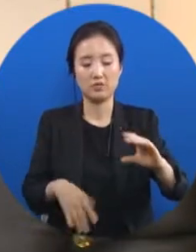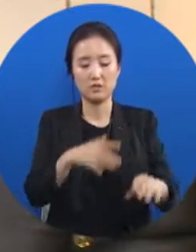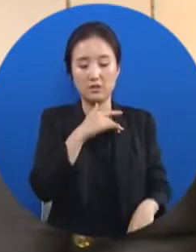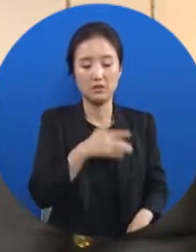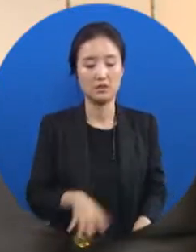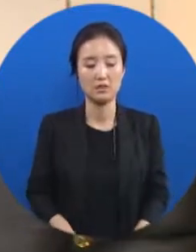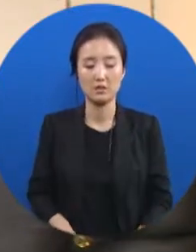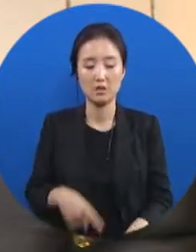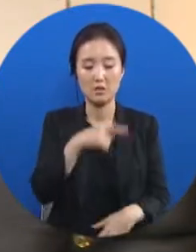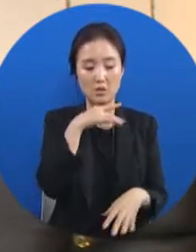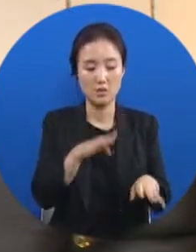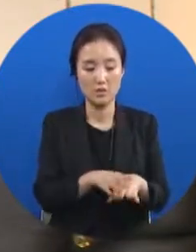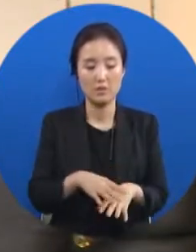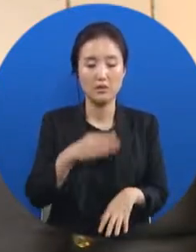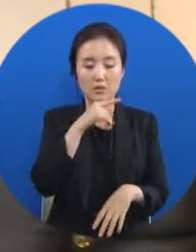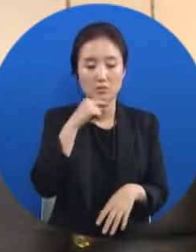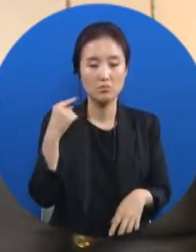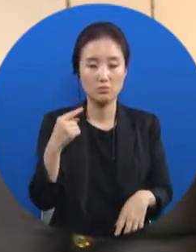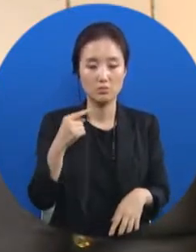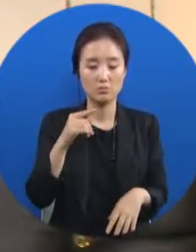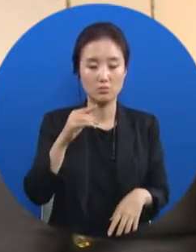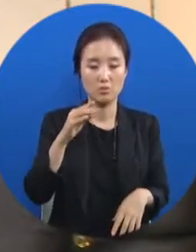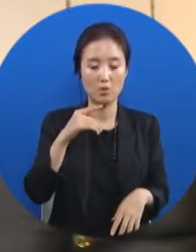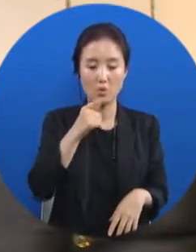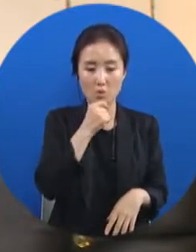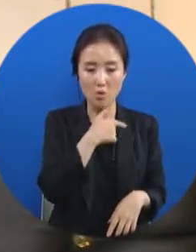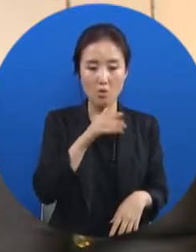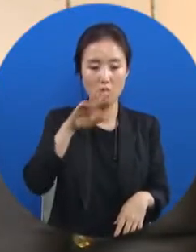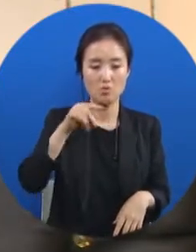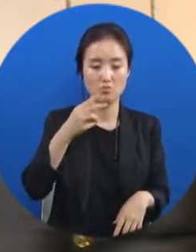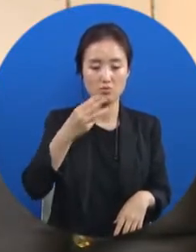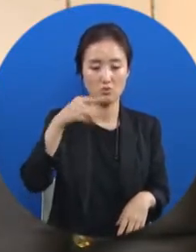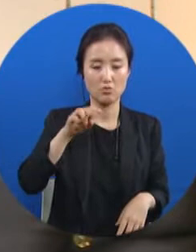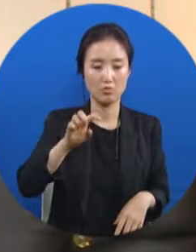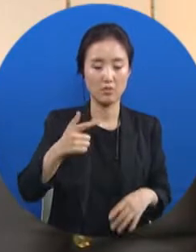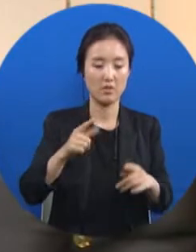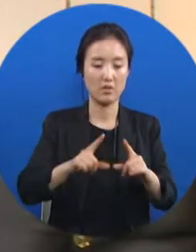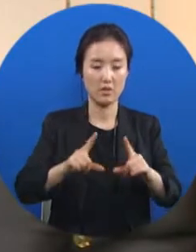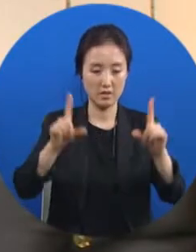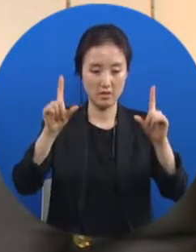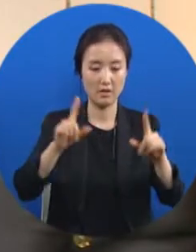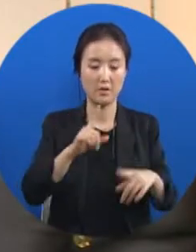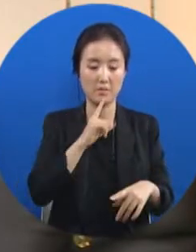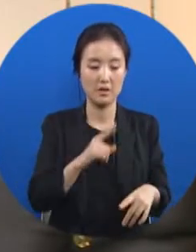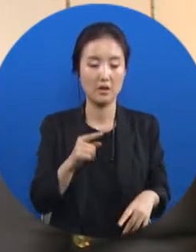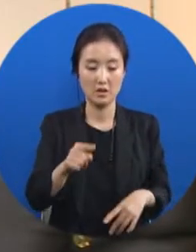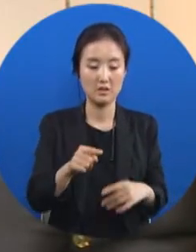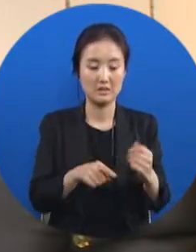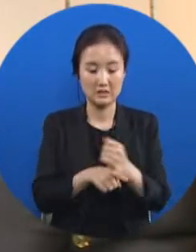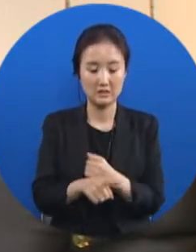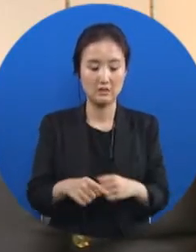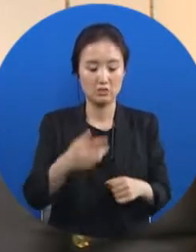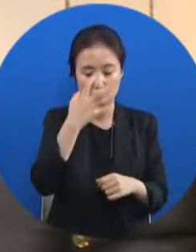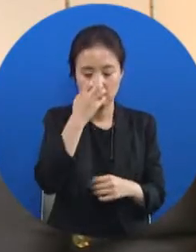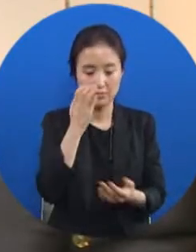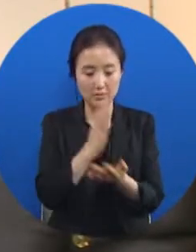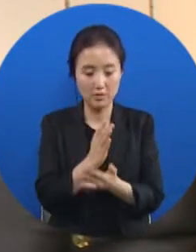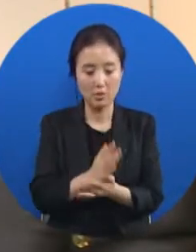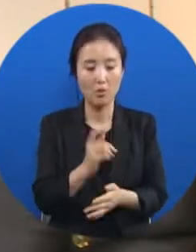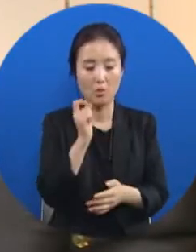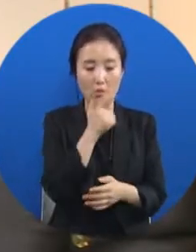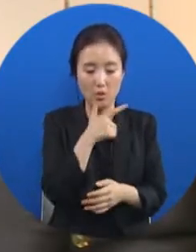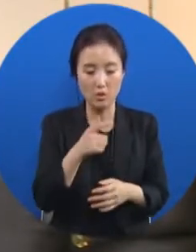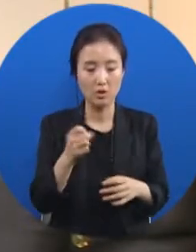월요일이 블루먼데이라고 합니다. 우울하니까 하지만 그러지 마시고 야 일요일이 아직도 이만큼 남아있어? 야, 이제